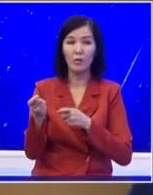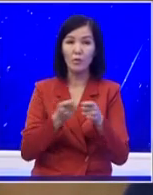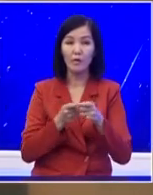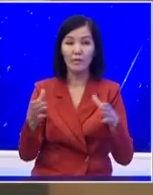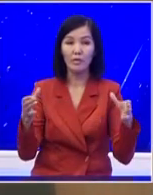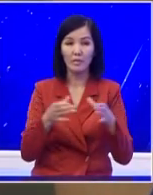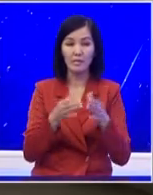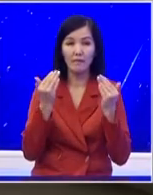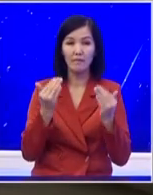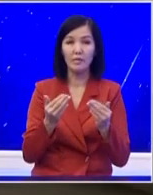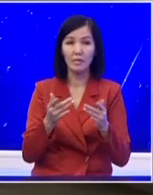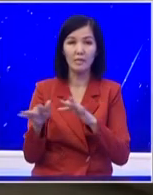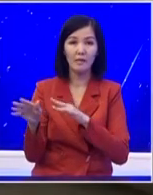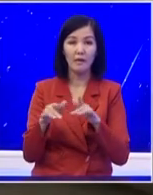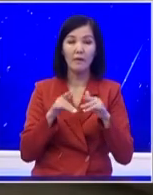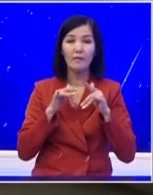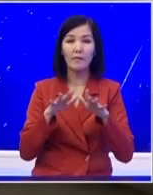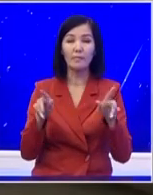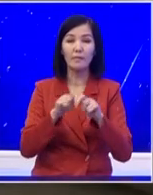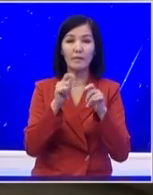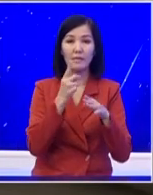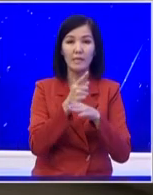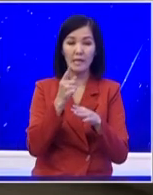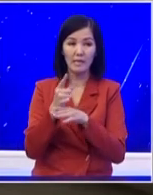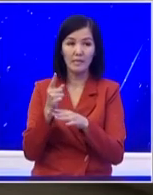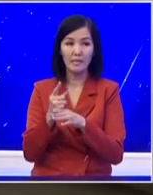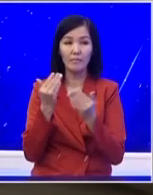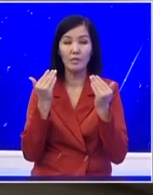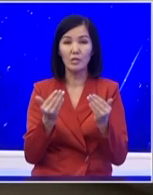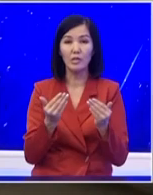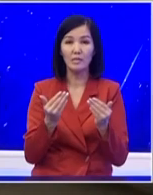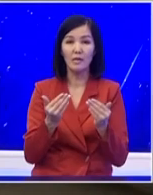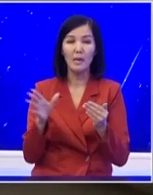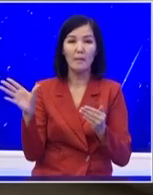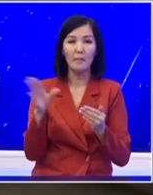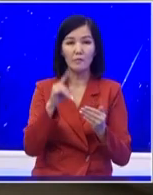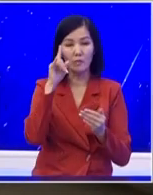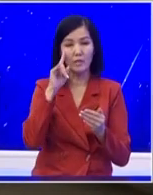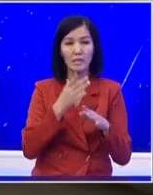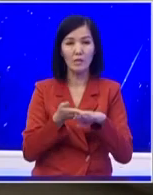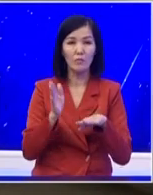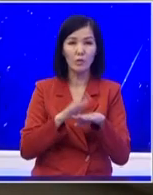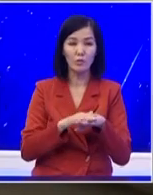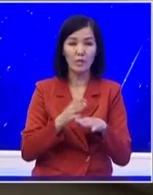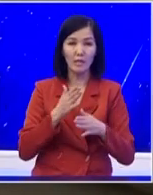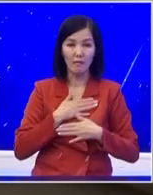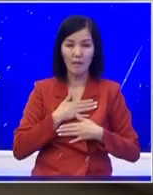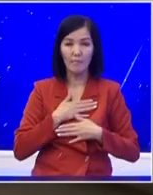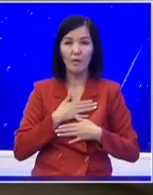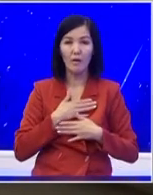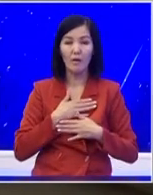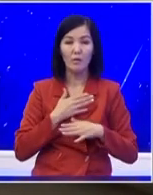состав. Сейчас ведем деятельность в связи с карантином, все равно сейчас всему Казахстану тяжело, также и нам